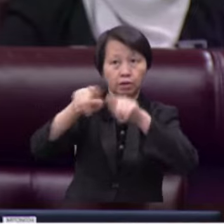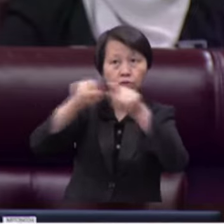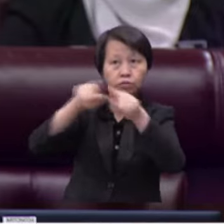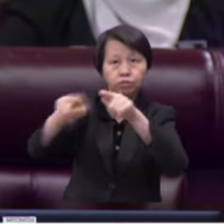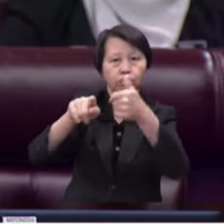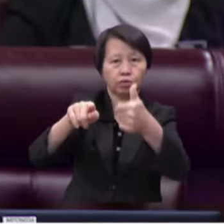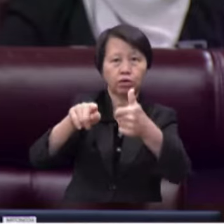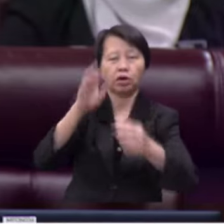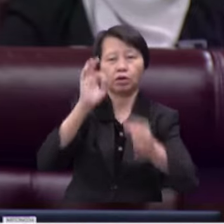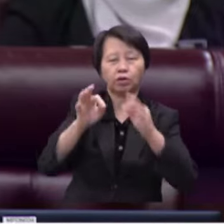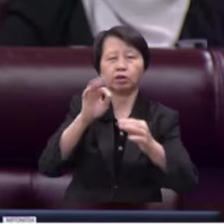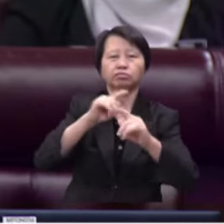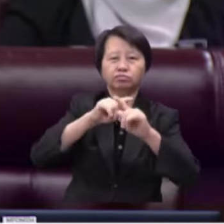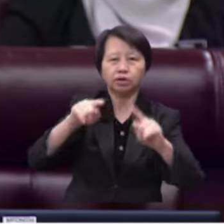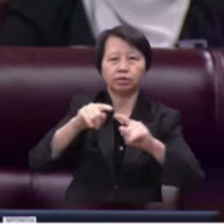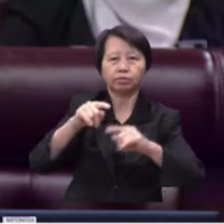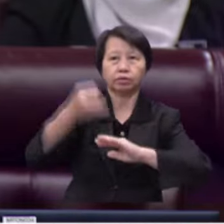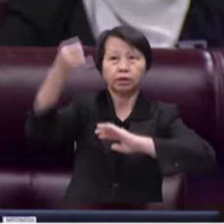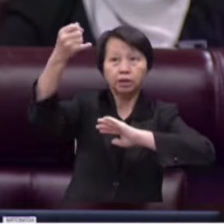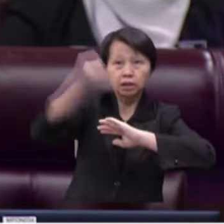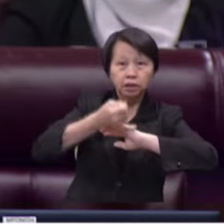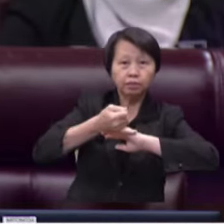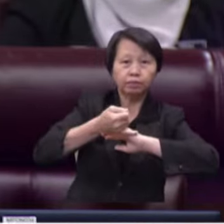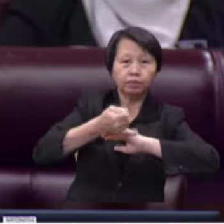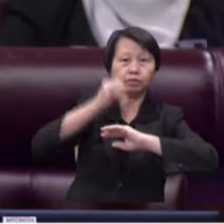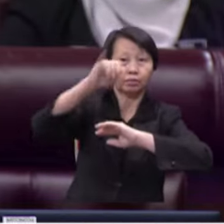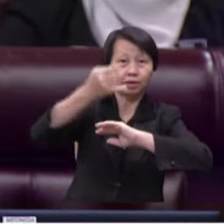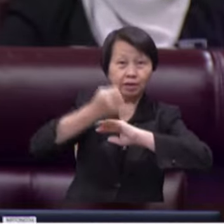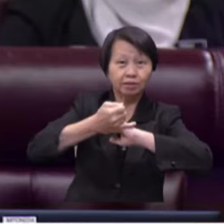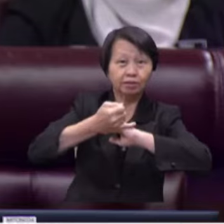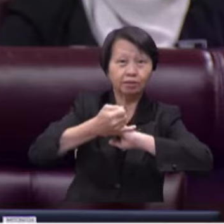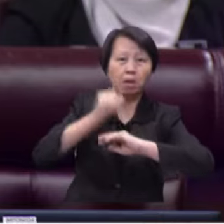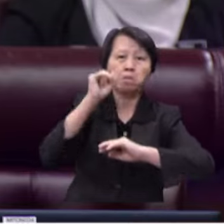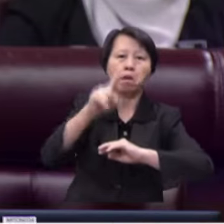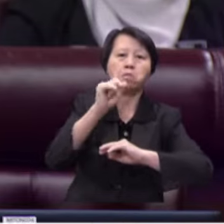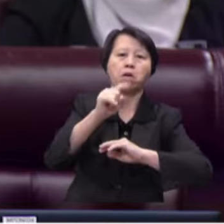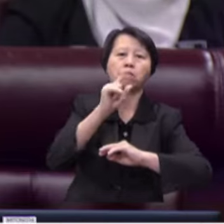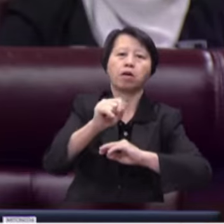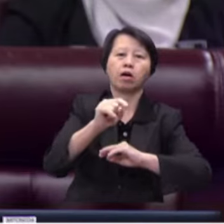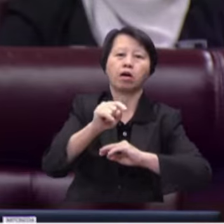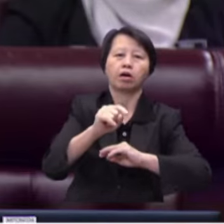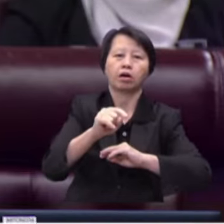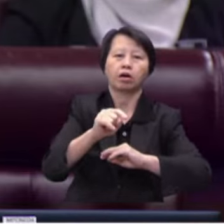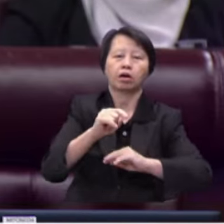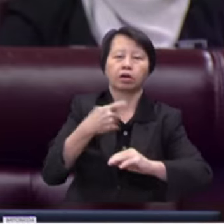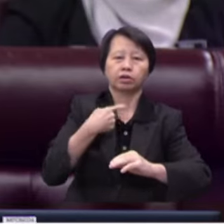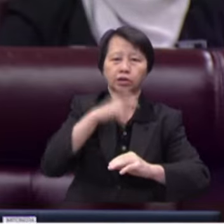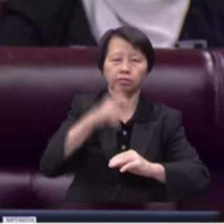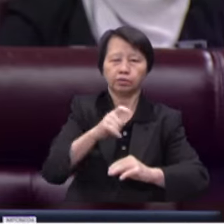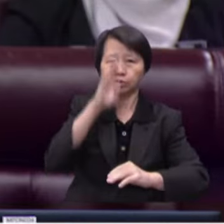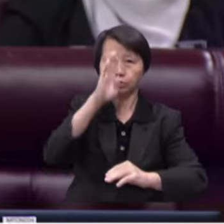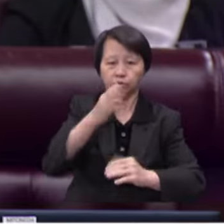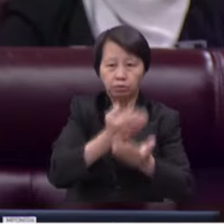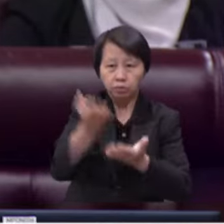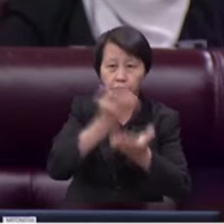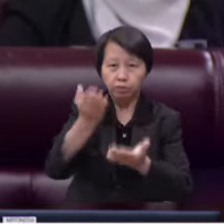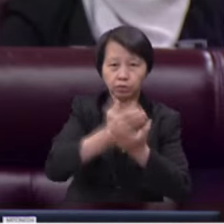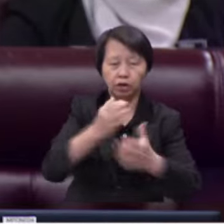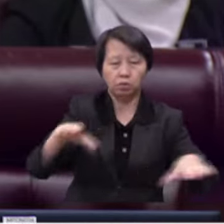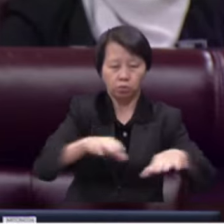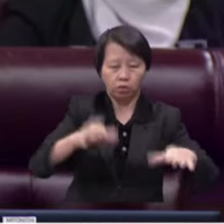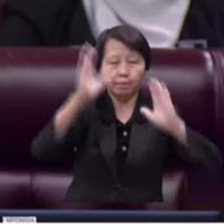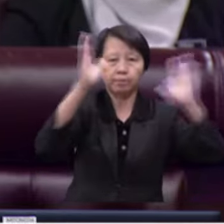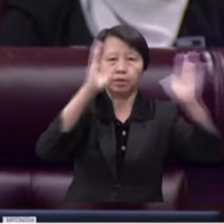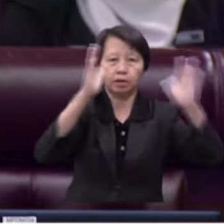Walaupun demikian sektor impor semakin mahal maka kita membeli barang buatan